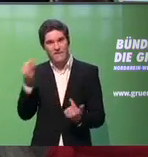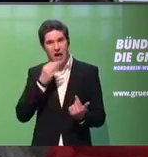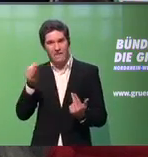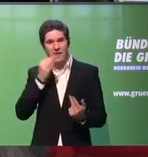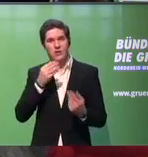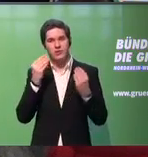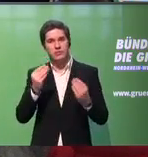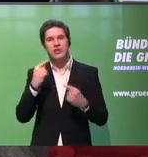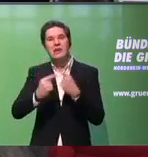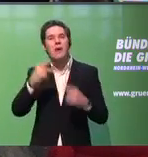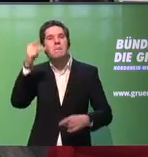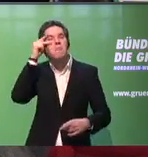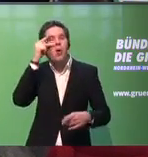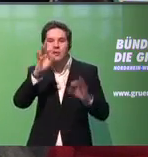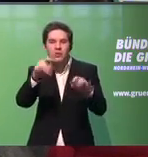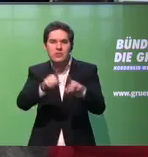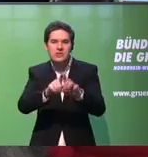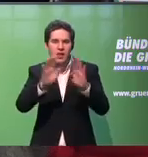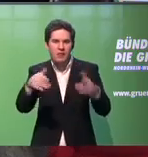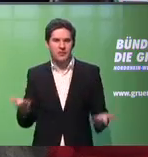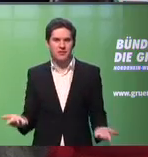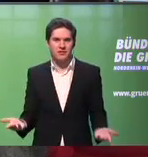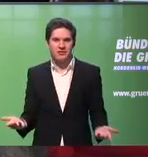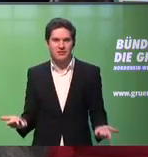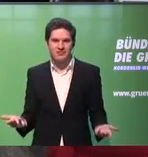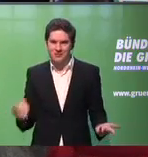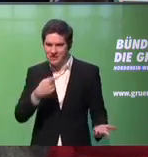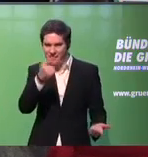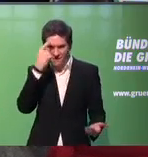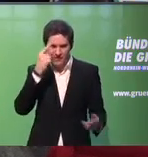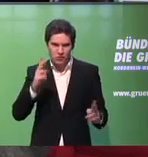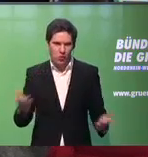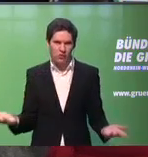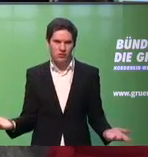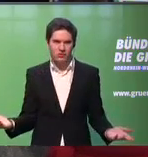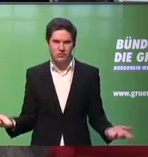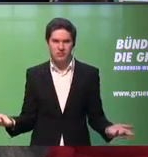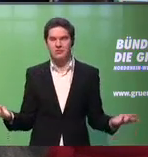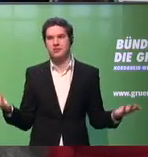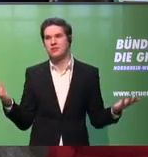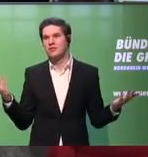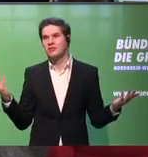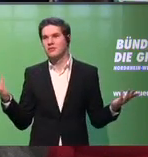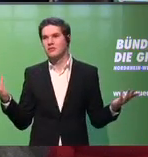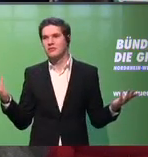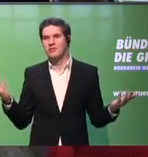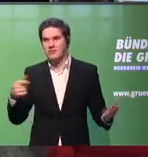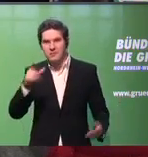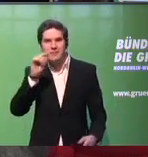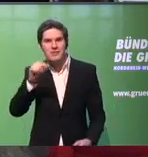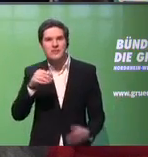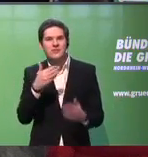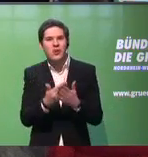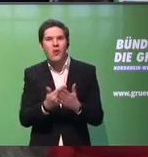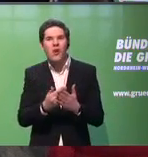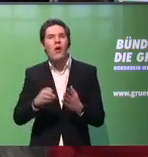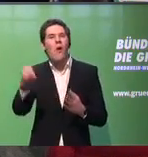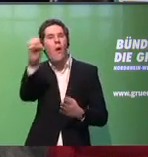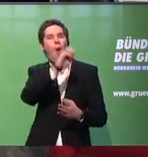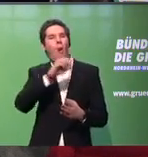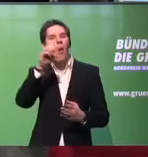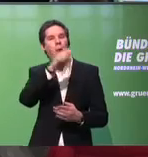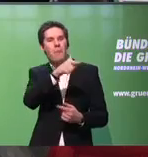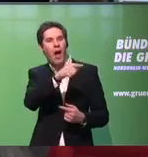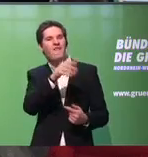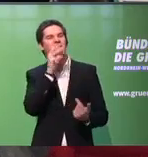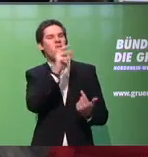Bonn. Bonn, Bonn. Ja. Und alles das, was uns da den Europäern vorgeworfen wird,